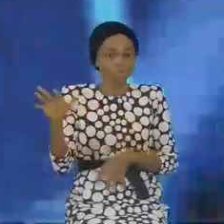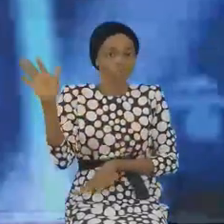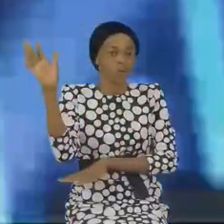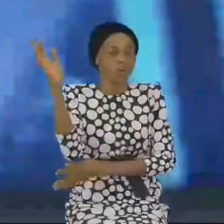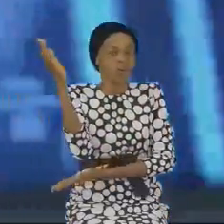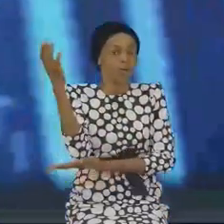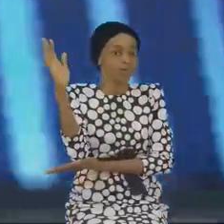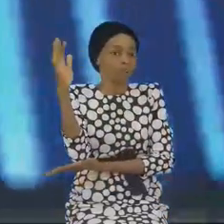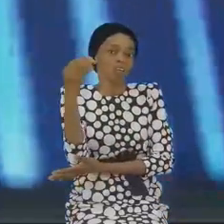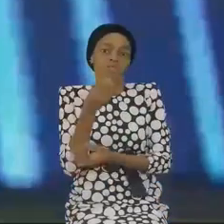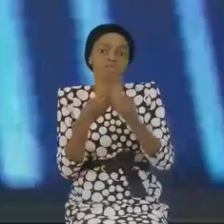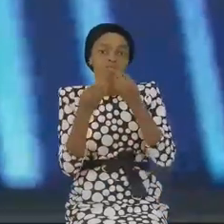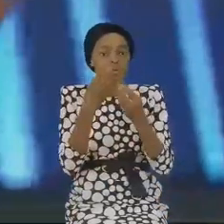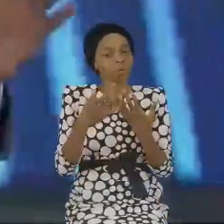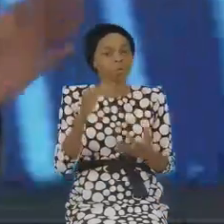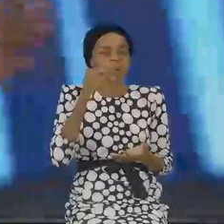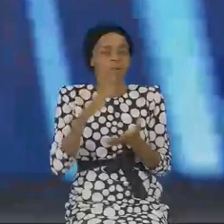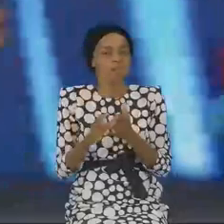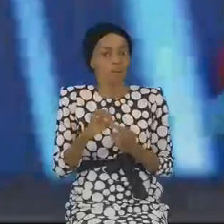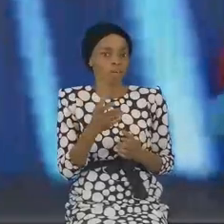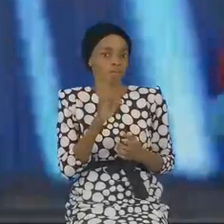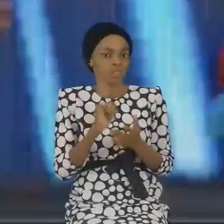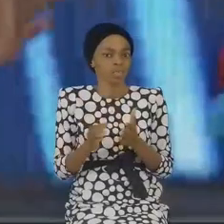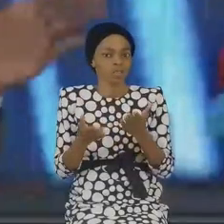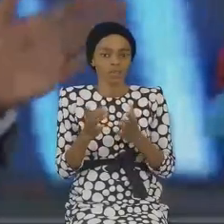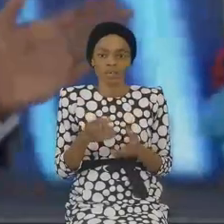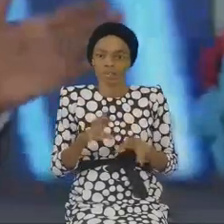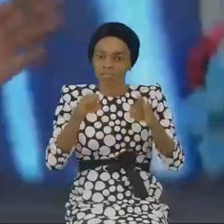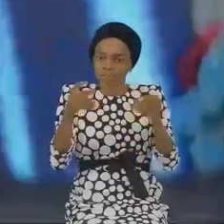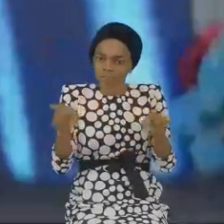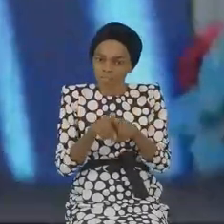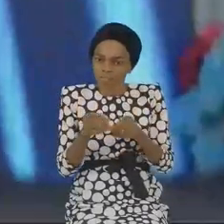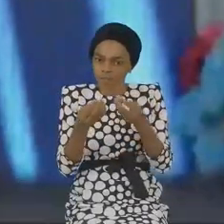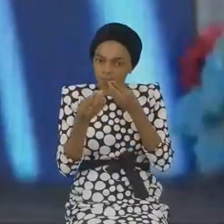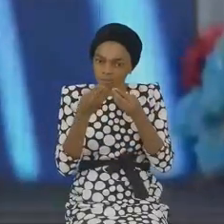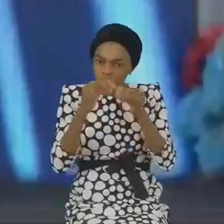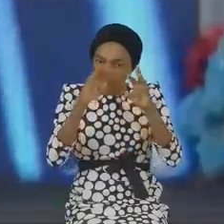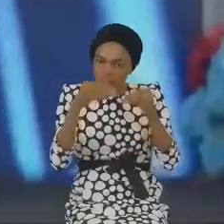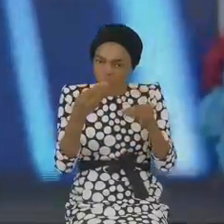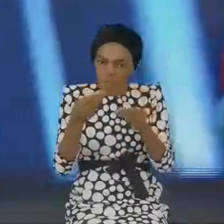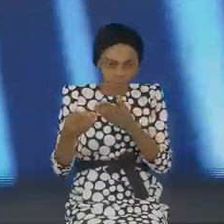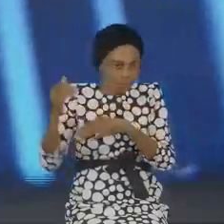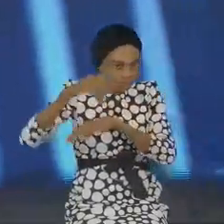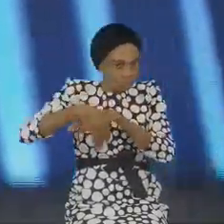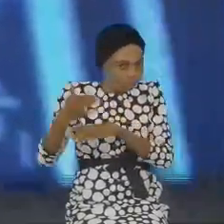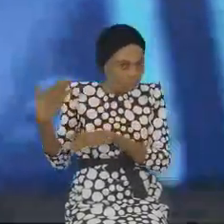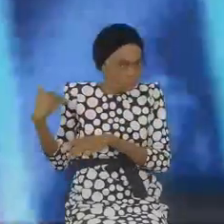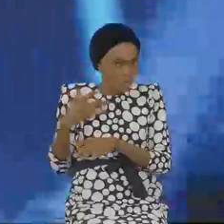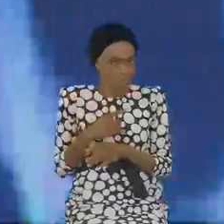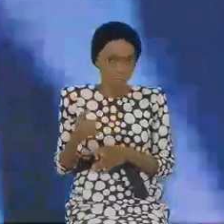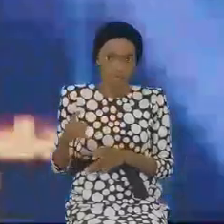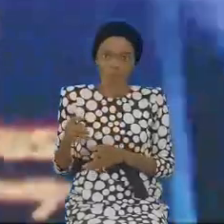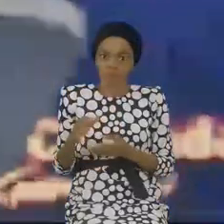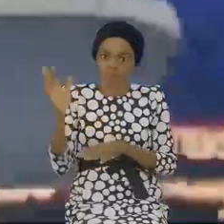ou qui vous sert le même repas qu'elle a servi la nuit, et l'après-midi, la